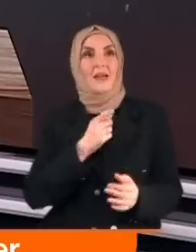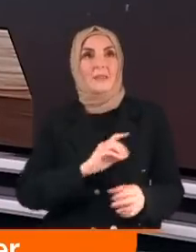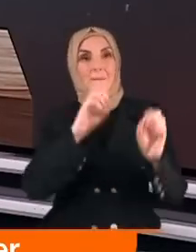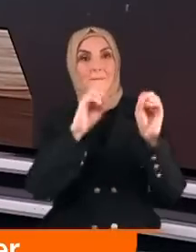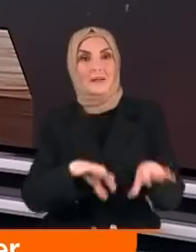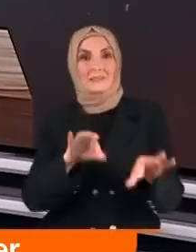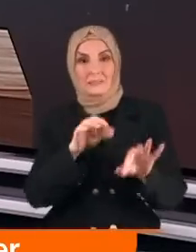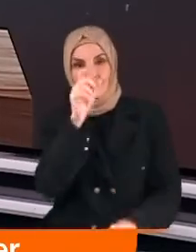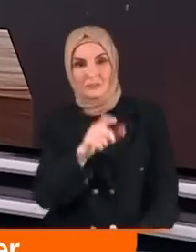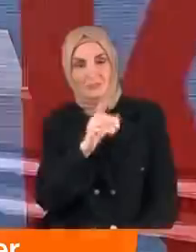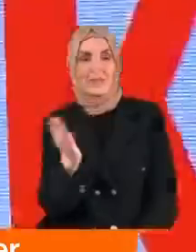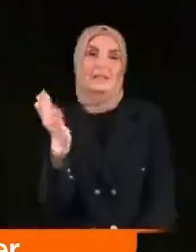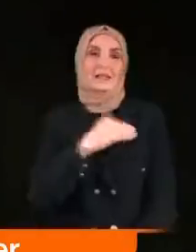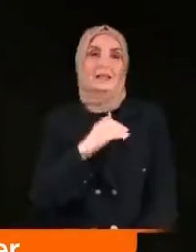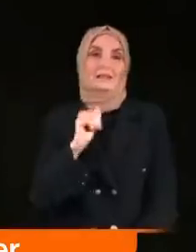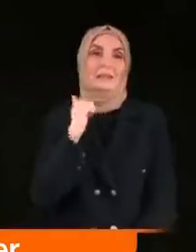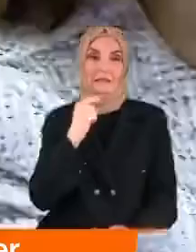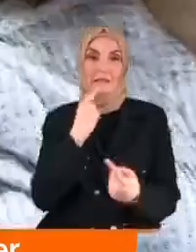var.